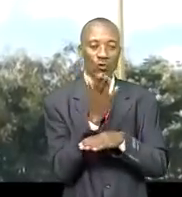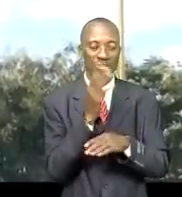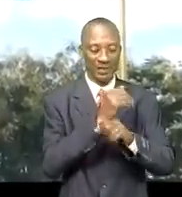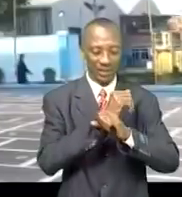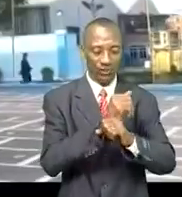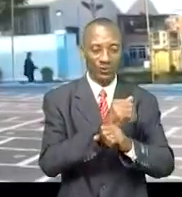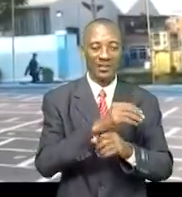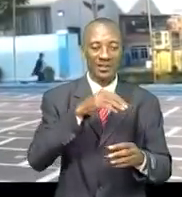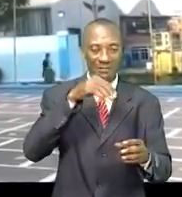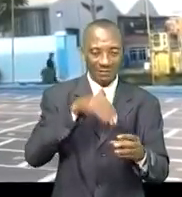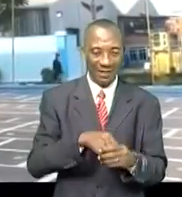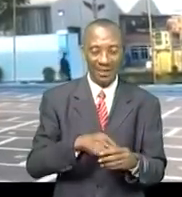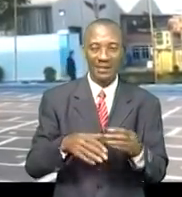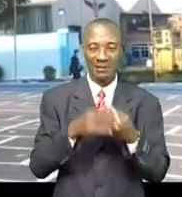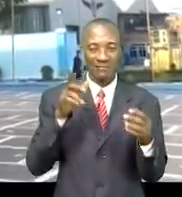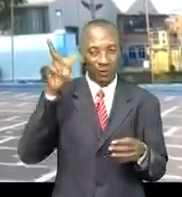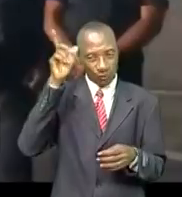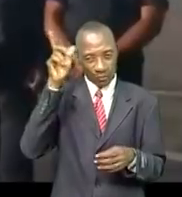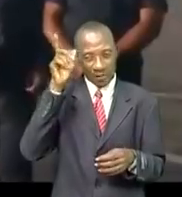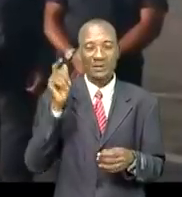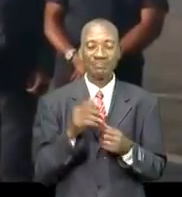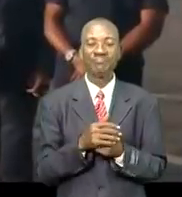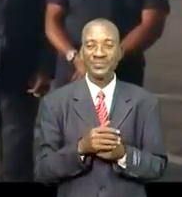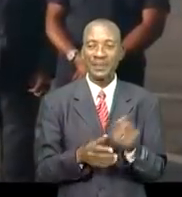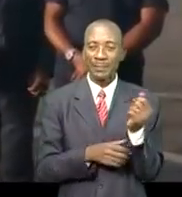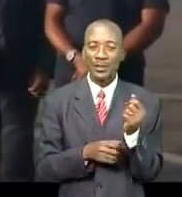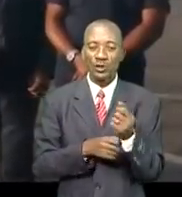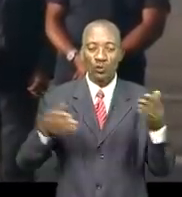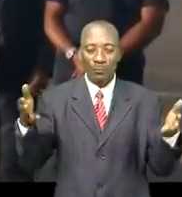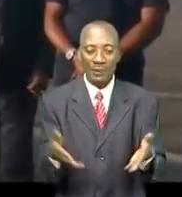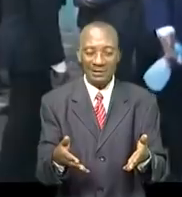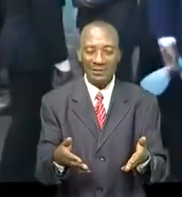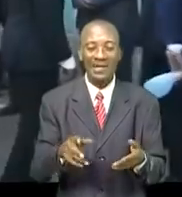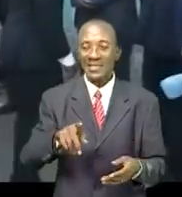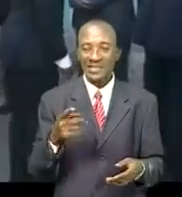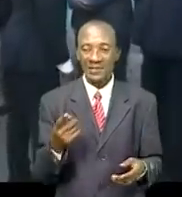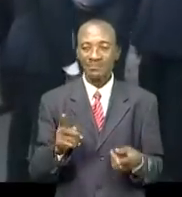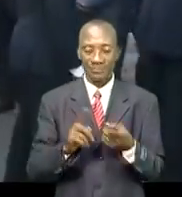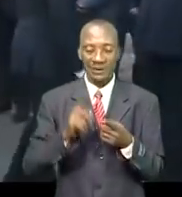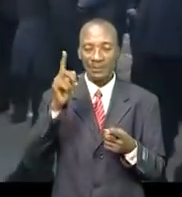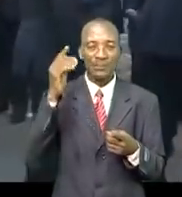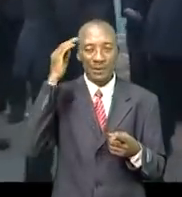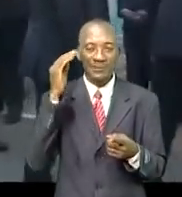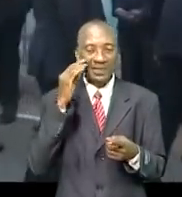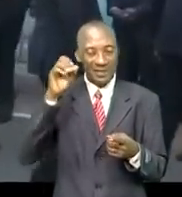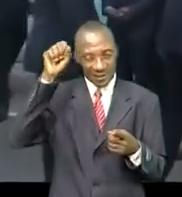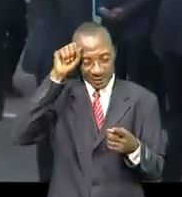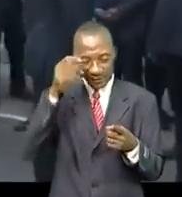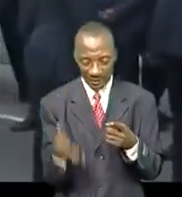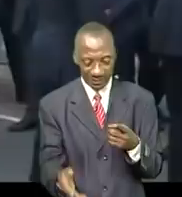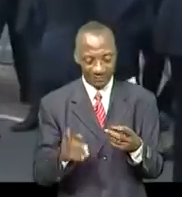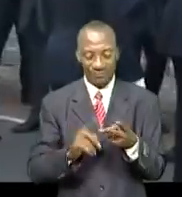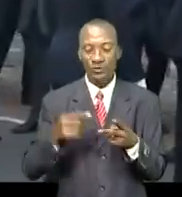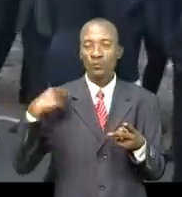du Haut-Katanga. Parmi les personnalités présentes à l'aéroport cet après-midi, on retient le Premier ministre Sam Malou Kondé,